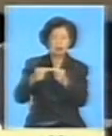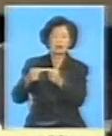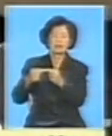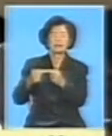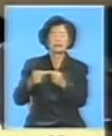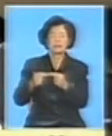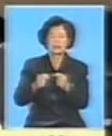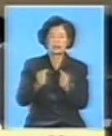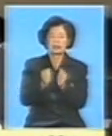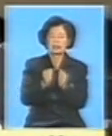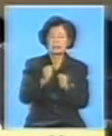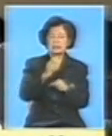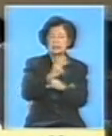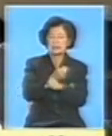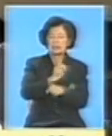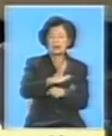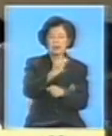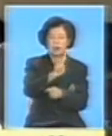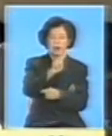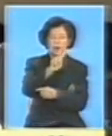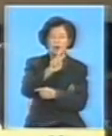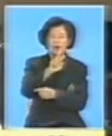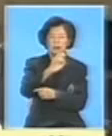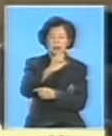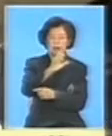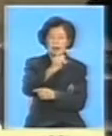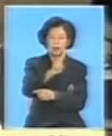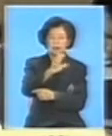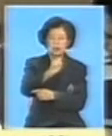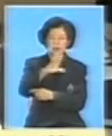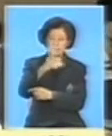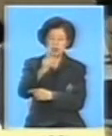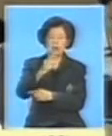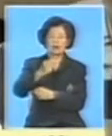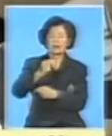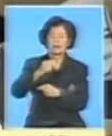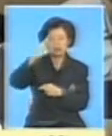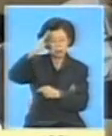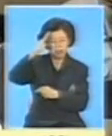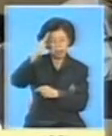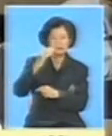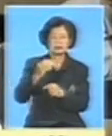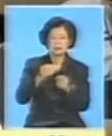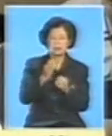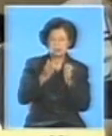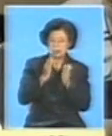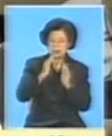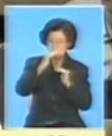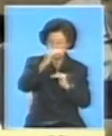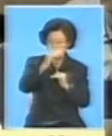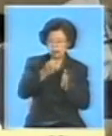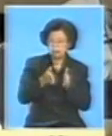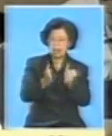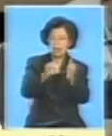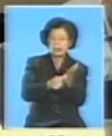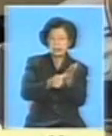ากภารกิจที่คณะรักษาความสงบแห่งชาติหรือกสช.ได้กำหนดแนวทางการบริหารงานและแก้ปัญหาของประเท